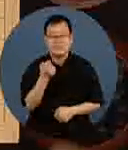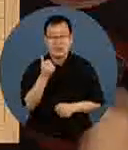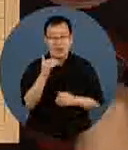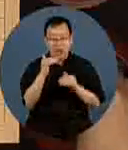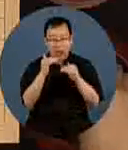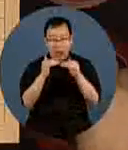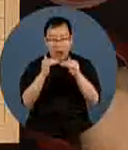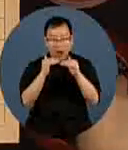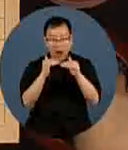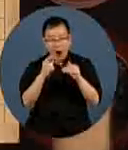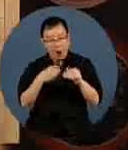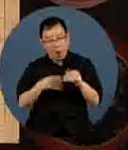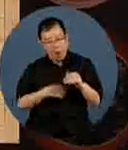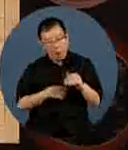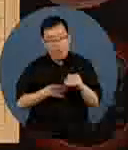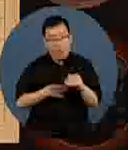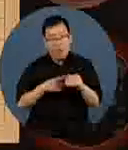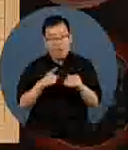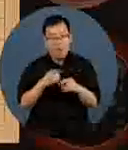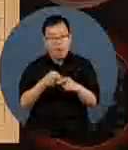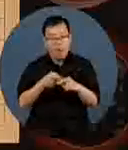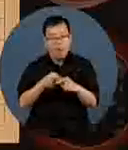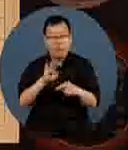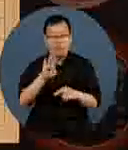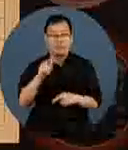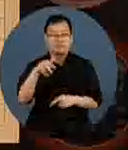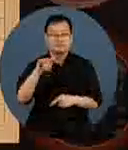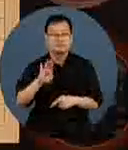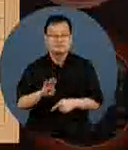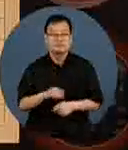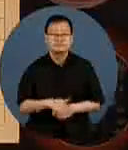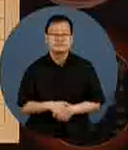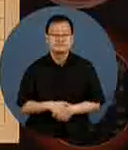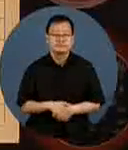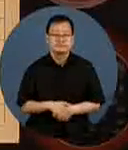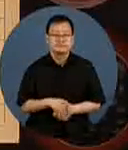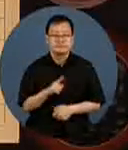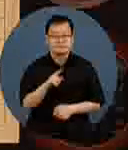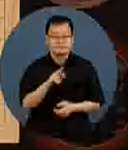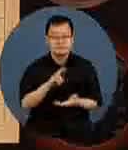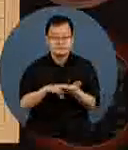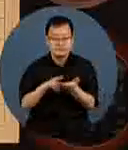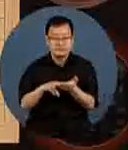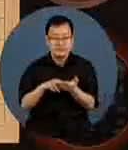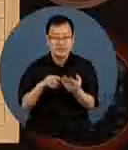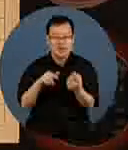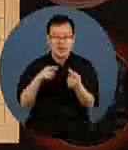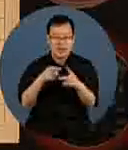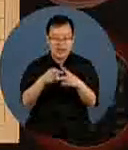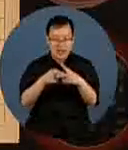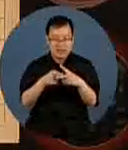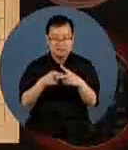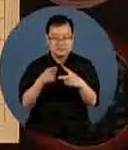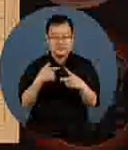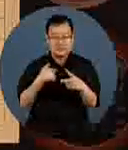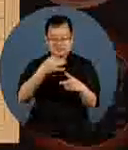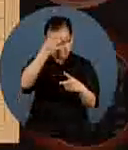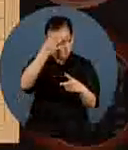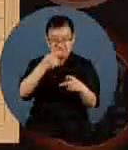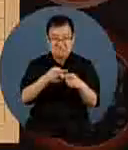아슬아슬합니다. 지금 반집을 놓고, 예. 네. 근데 바둑에서 한 집 반은 실력이요. 반집은